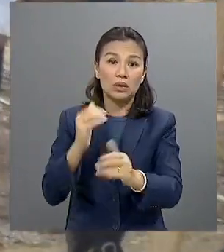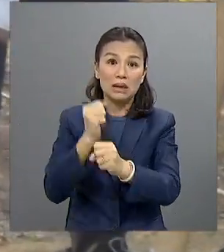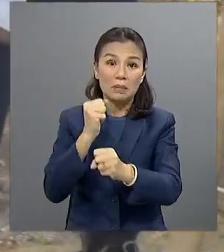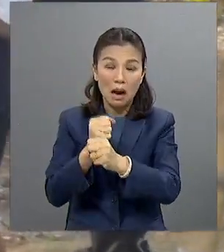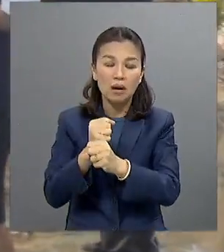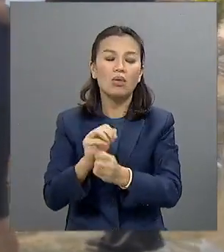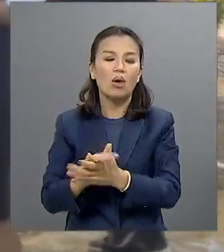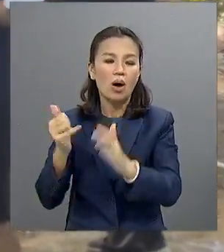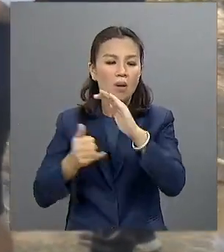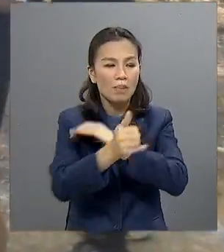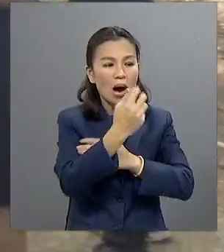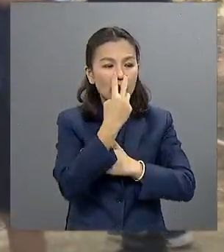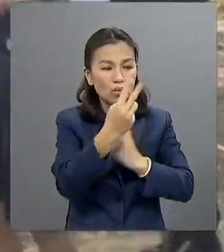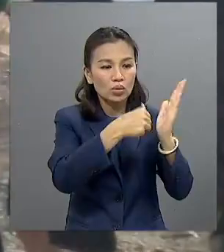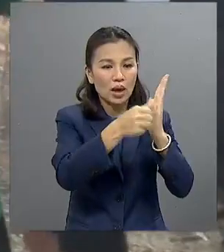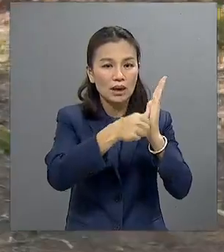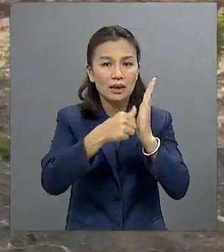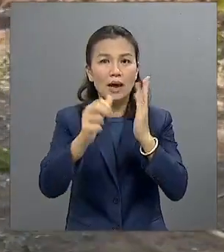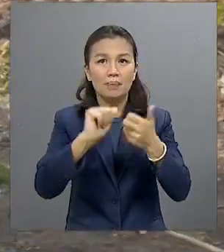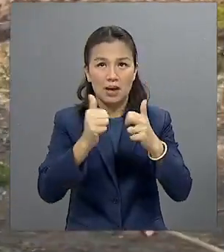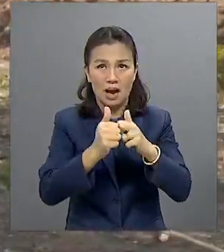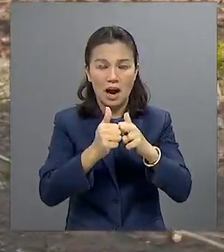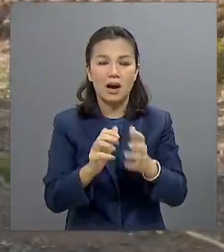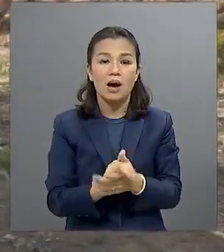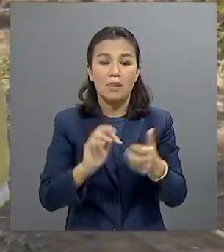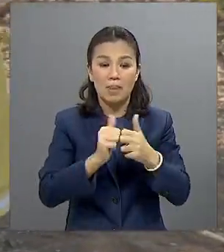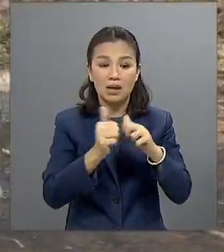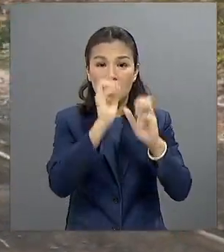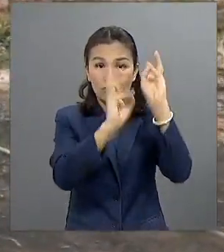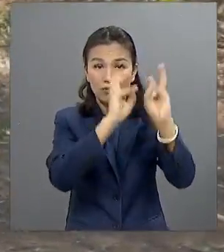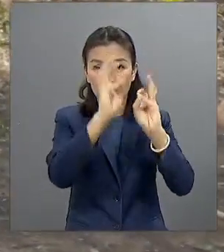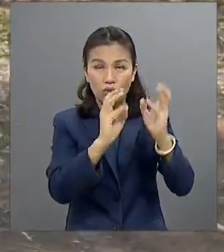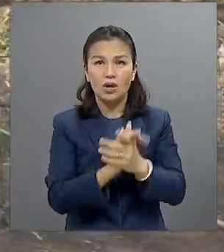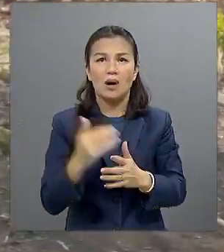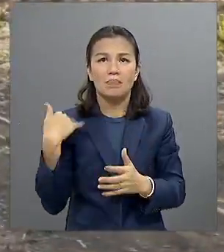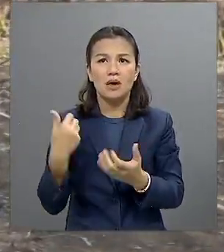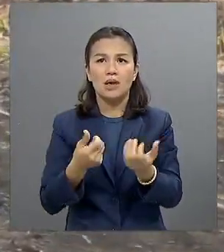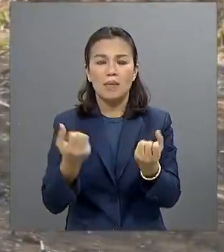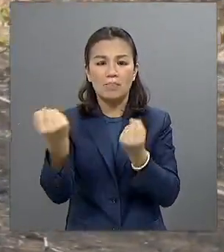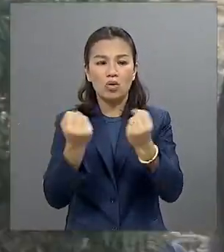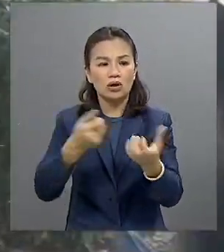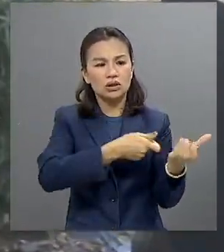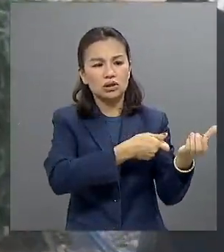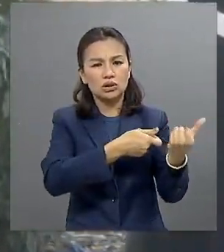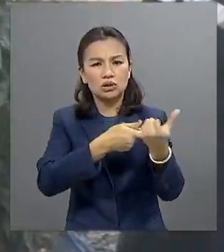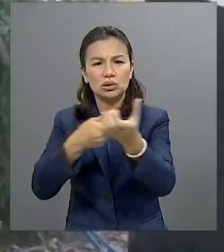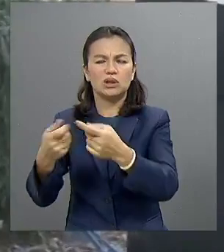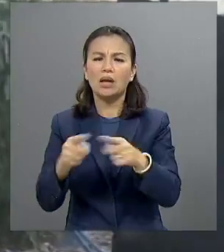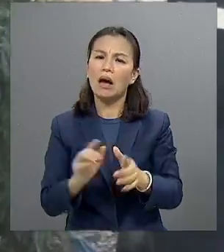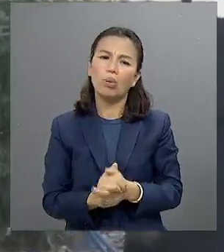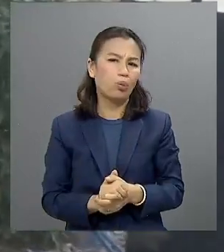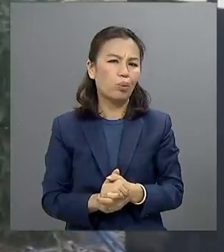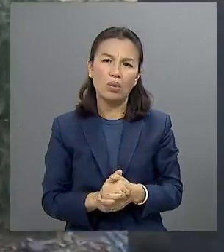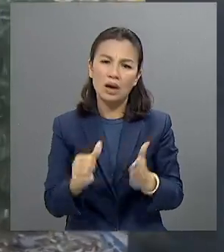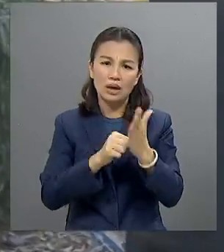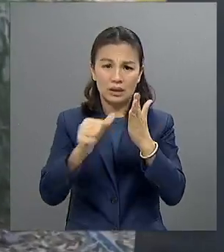ราบน้ำตาลค่ะส่วนปัญหาฝุ่นละอองทางโรงงานก็เอารถน้ำมาฉีดนะคะแต่ก็ไม่ได้ช่วยอะไรมากนะคะก็เลยอยากจะให้ทางโ